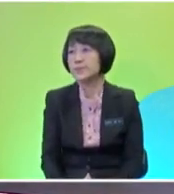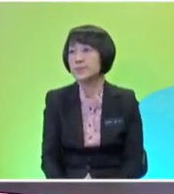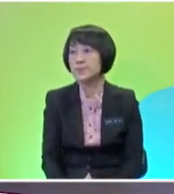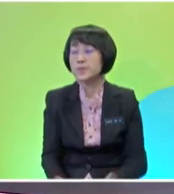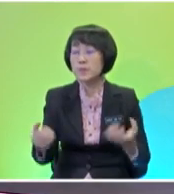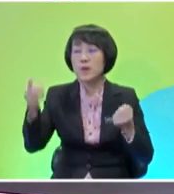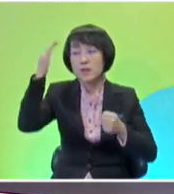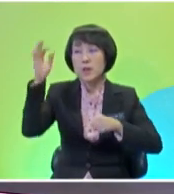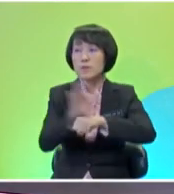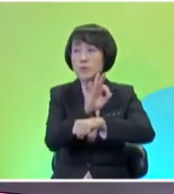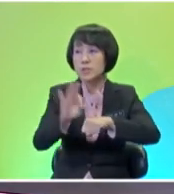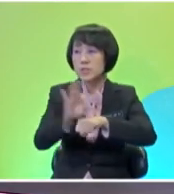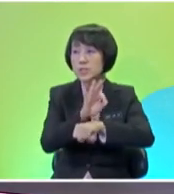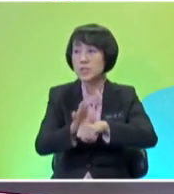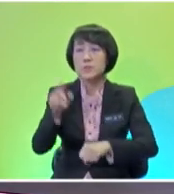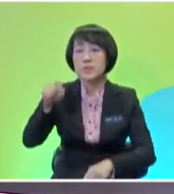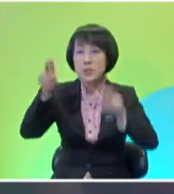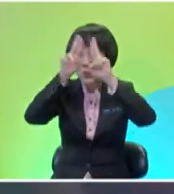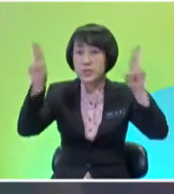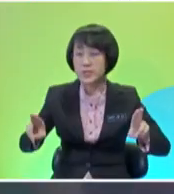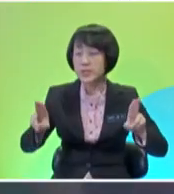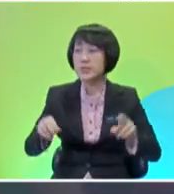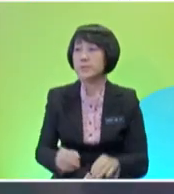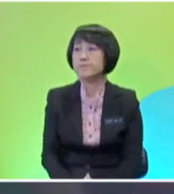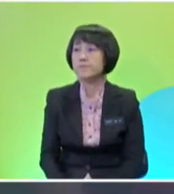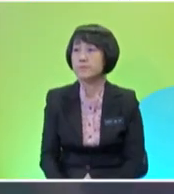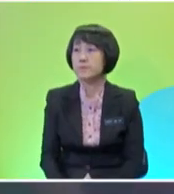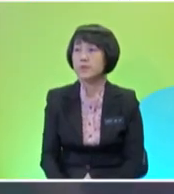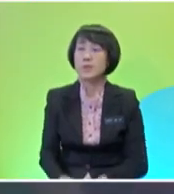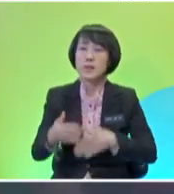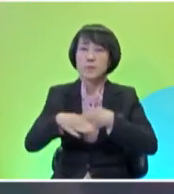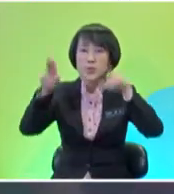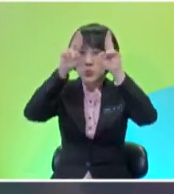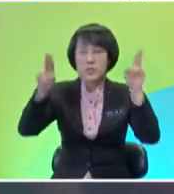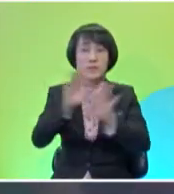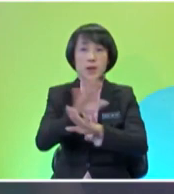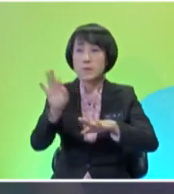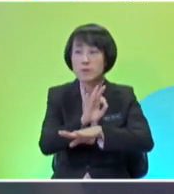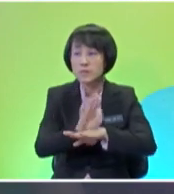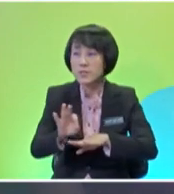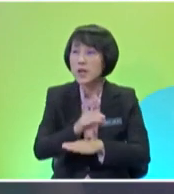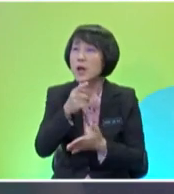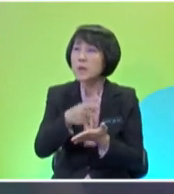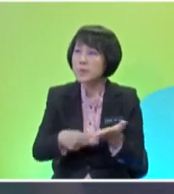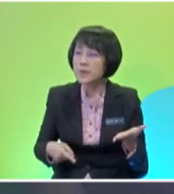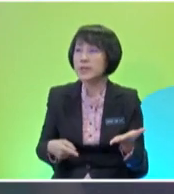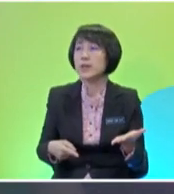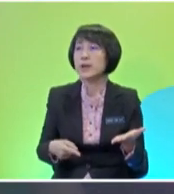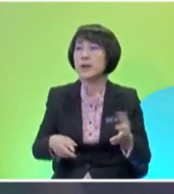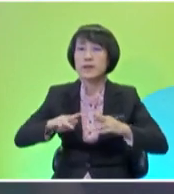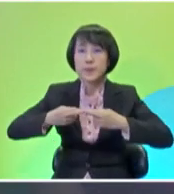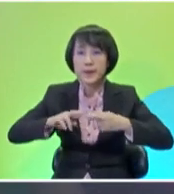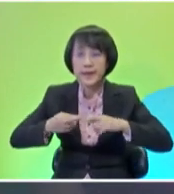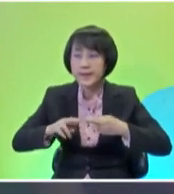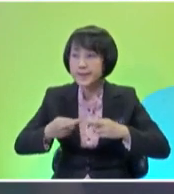produk kita, kita kena uji. Betul. So bila uji tu contoh katalah tak berfungsi, okey, apa sahaja penambahbaikan melibatkan